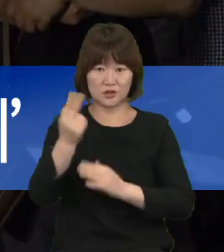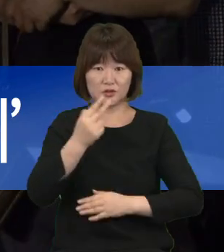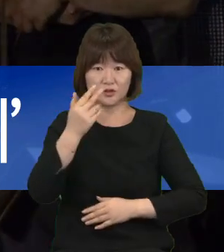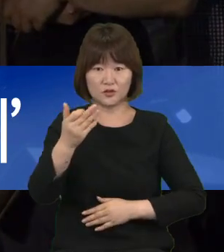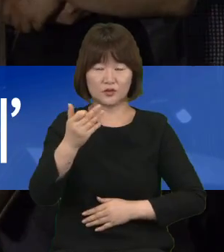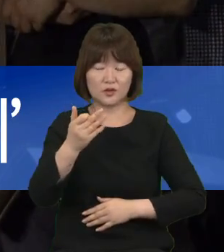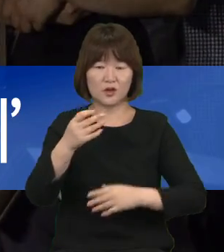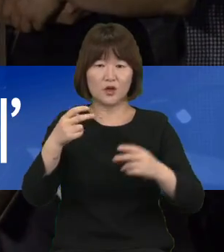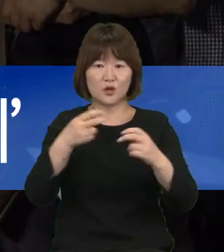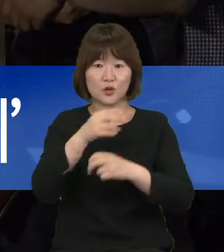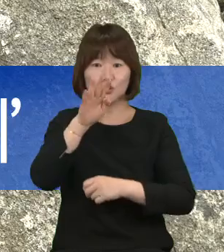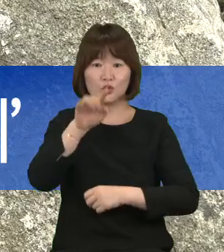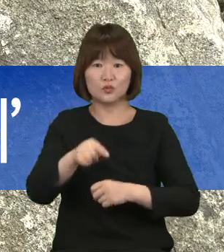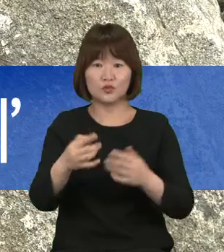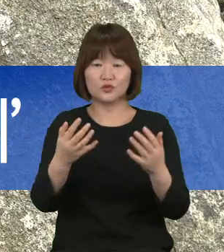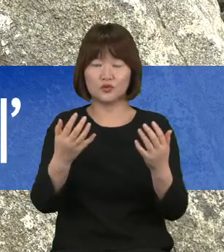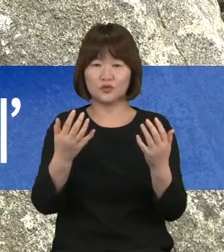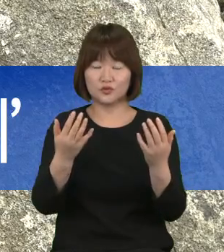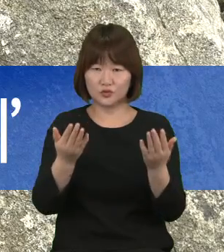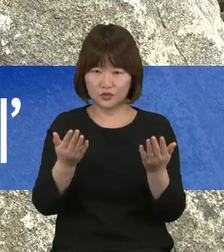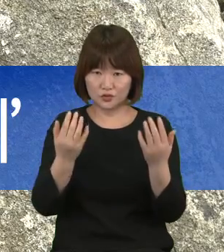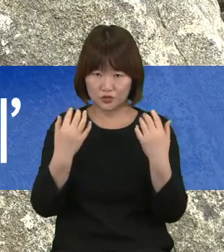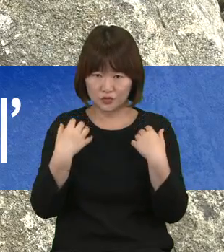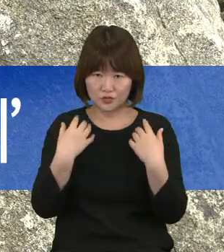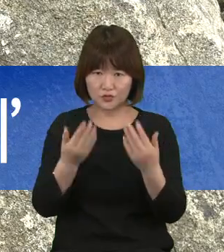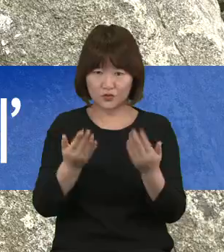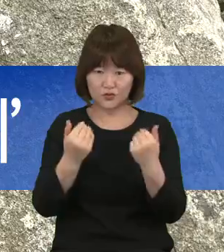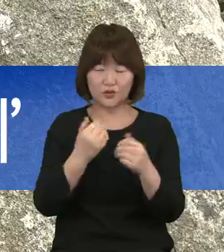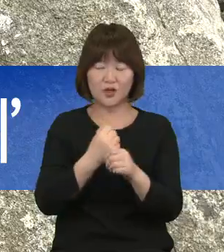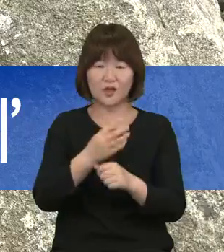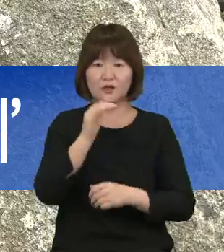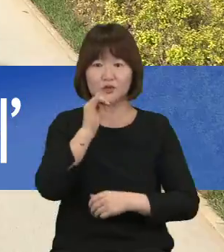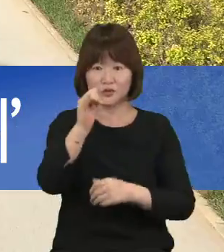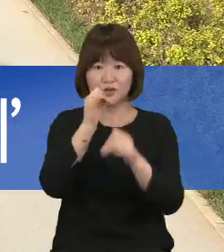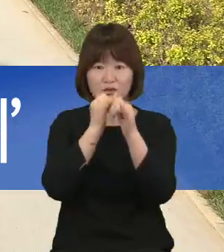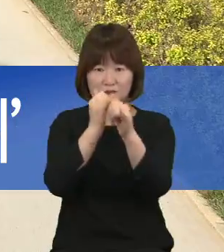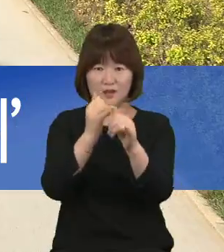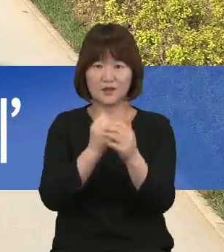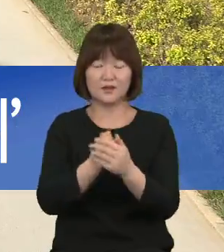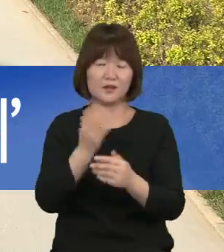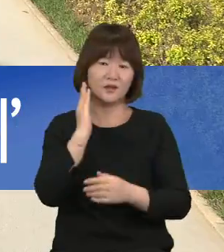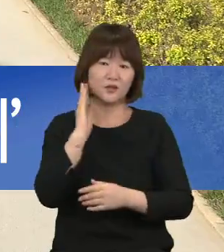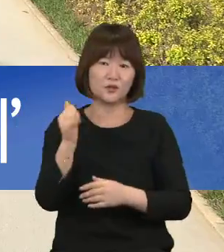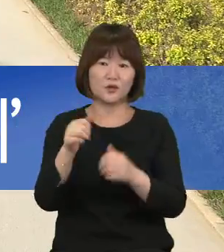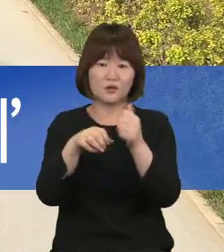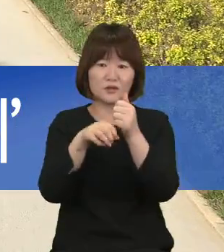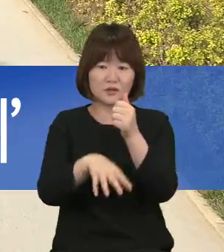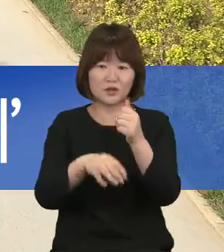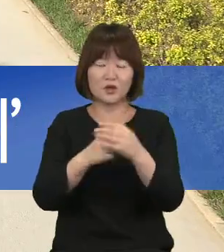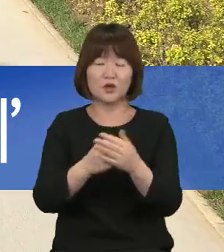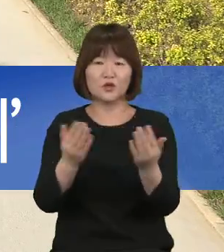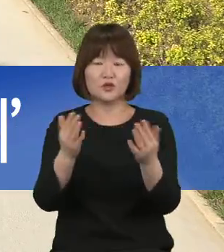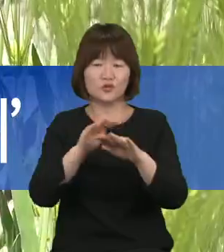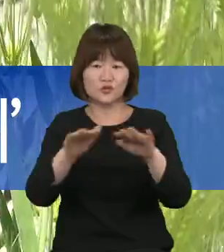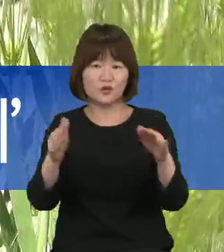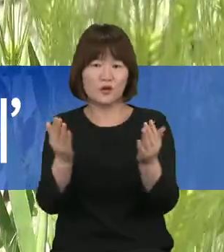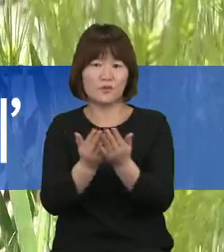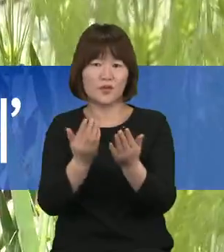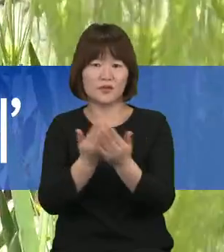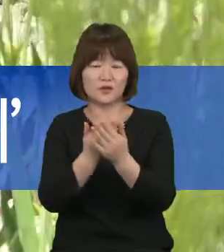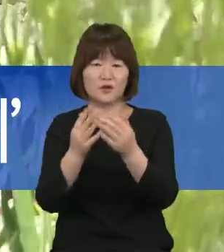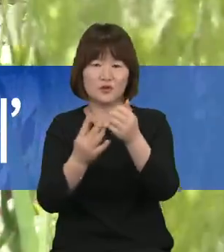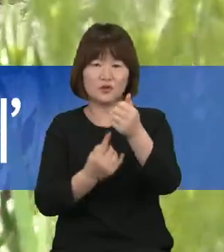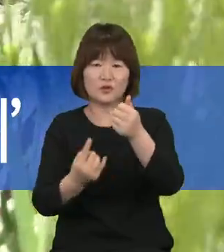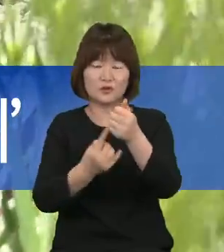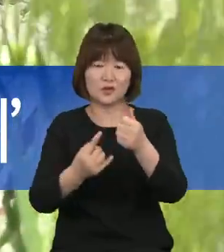철길숲은 2019년 국토교통부 주관, 대한민국 국토대전 경관부문 우수상, 대통령직속 균형발전위원회